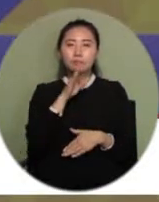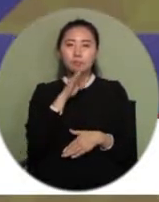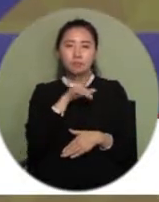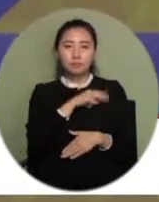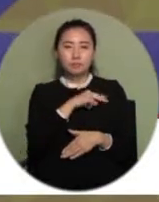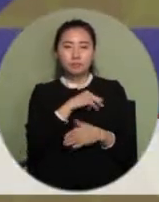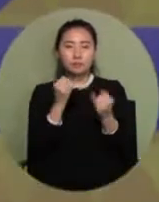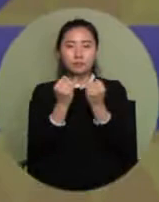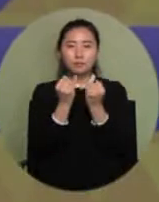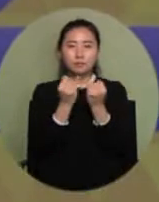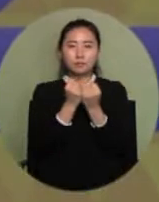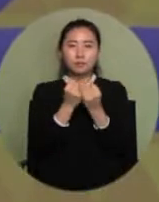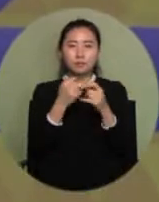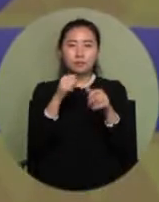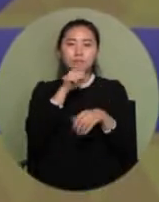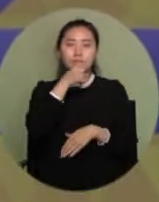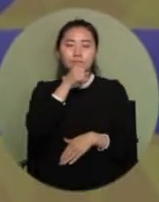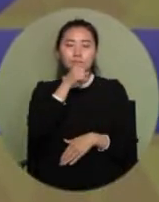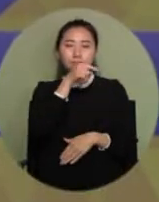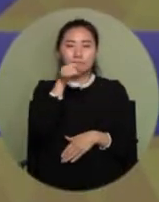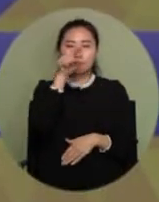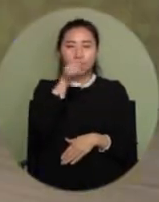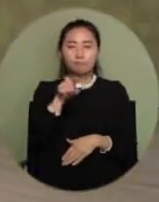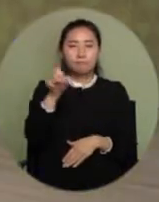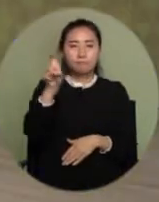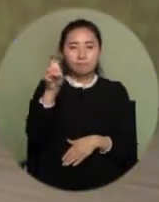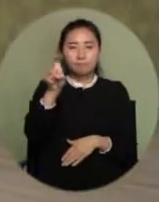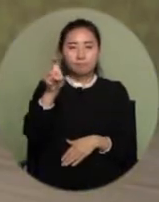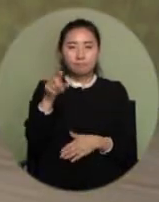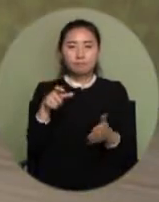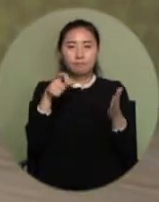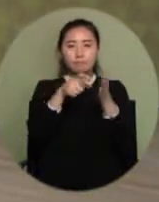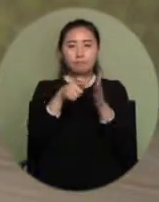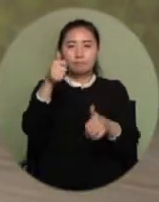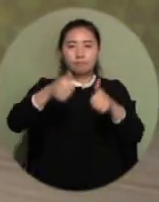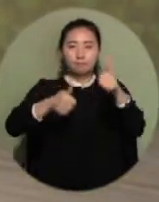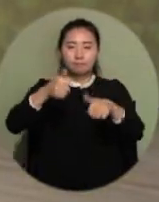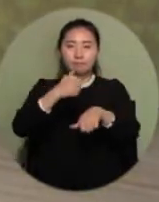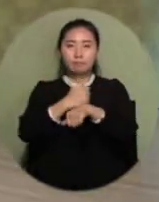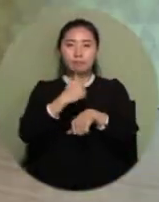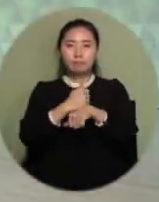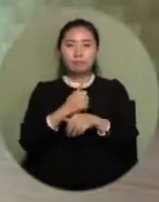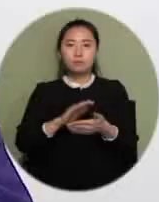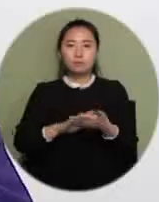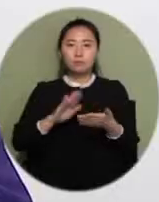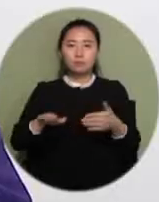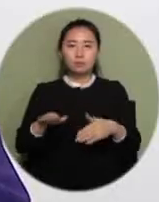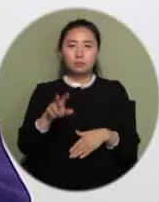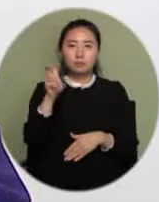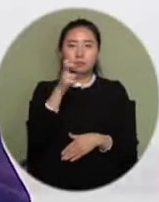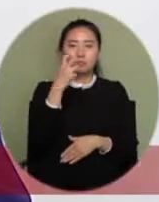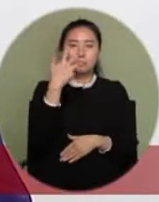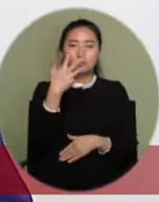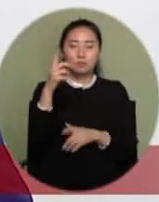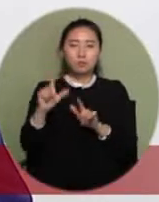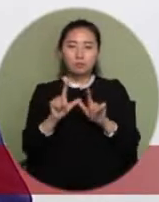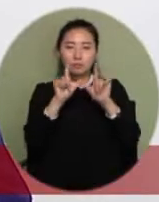프리미엄에 여성 가점 10점까지 챙기면서 예비후보 등록 시기를 저울질하고 있습니다. 지역에서 27년